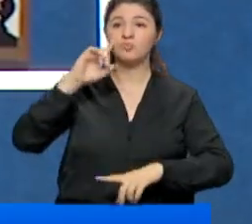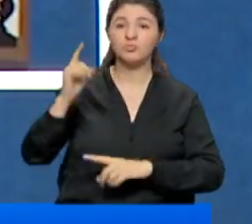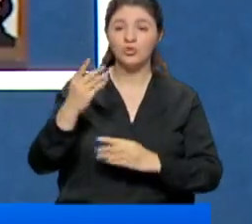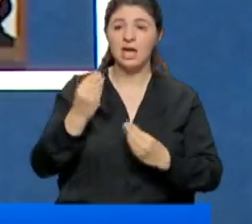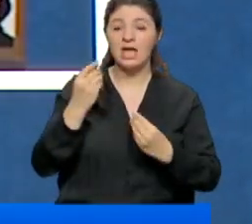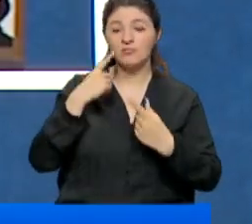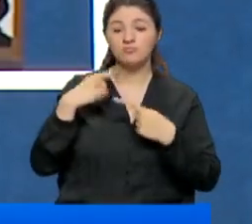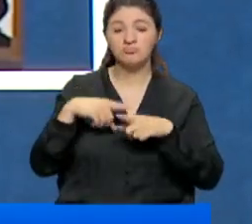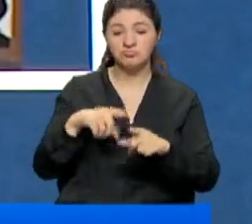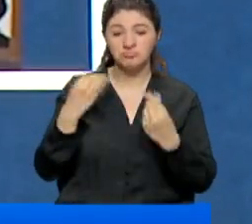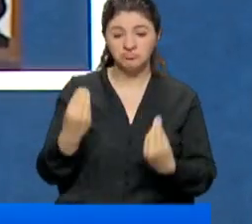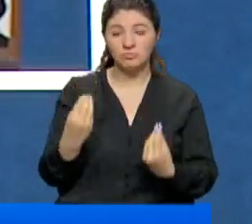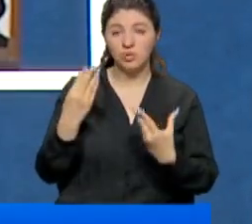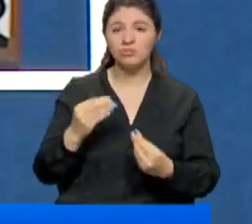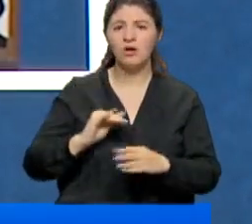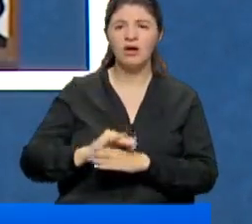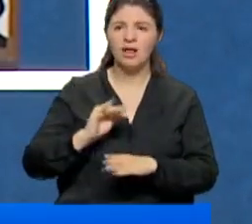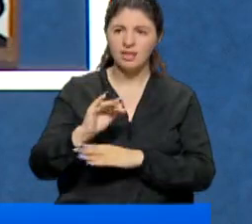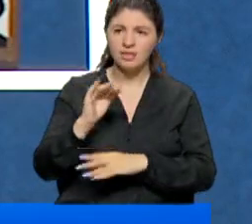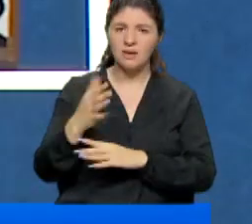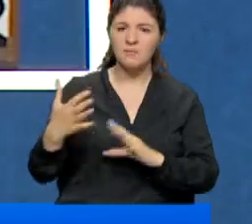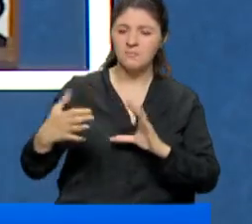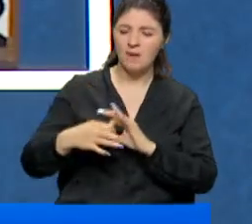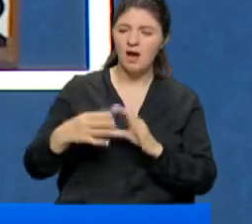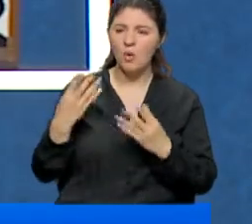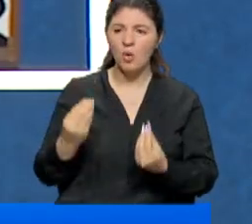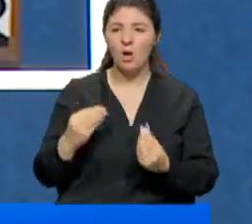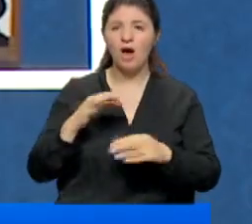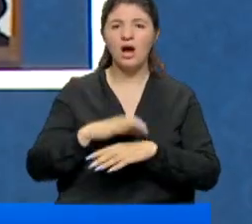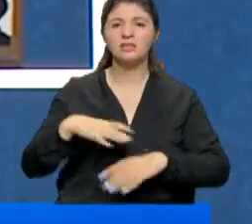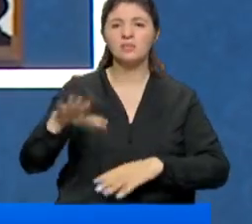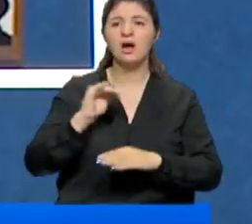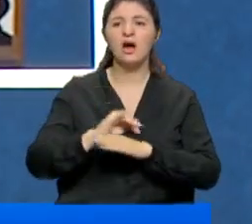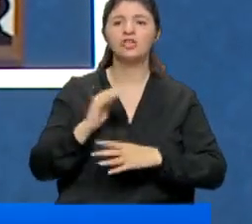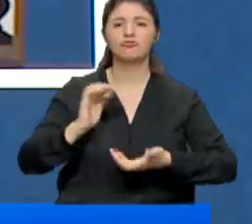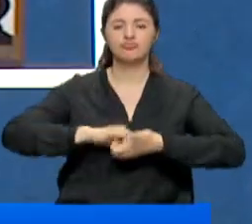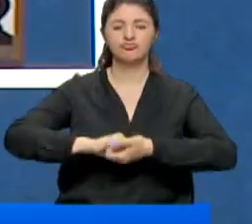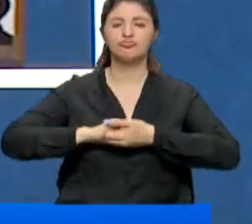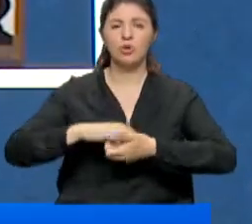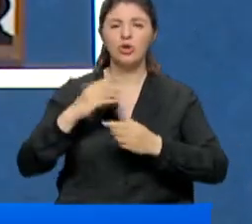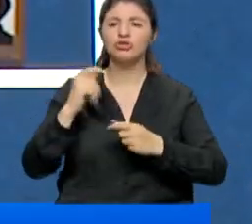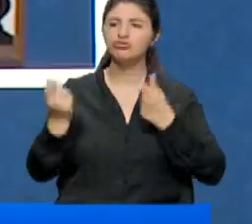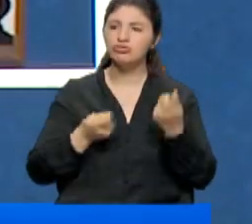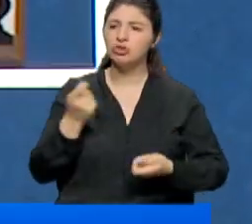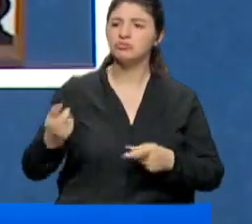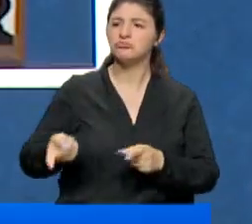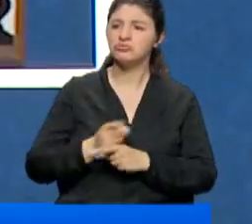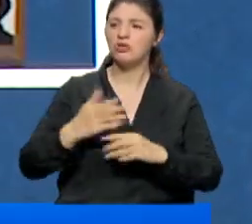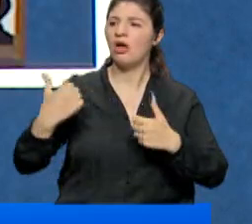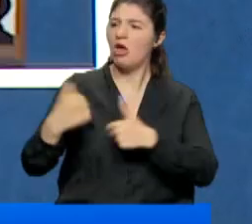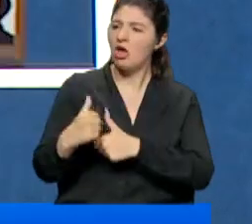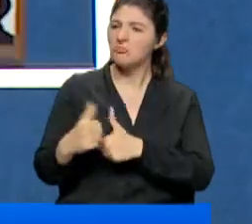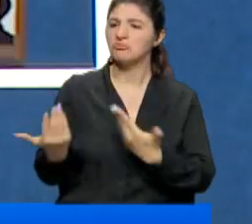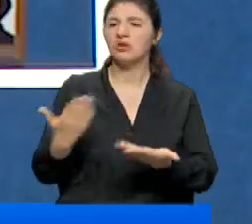ulaşırsa iyi takip edilirse hayatla bağdaşan hastalarımızın hayatla iç içe olduğu işlerini güçlerini